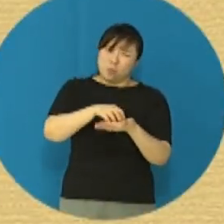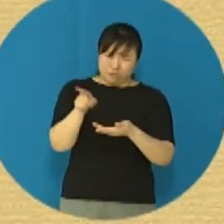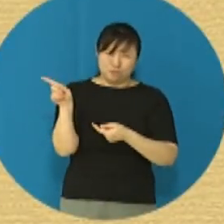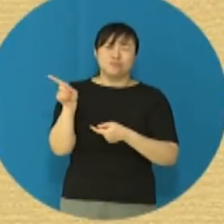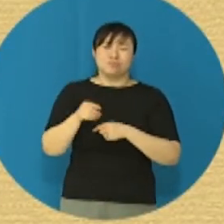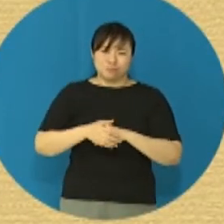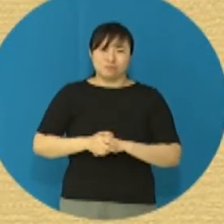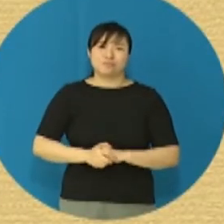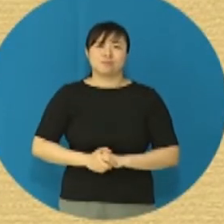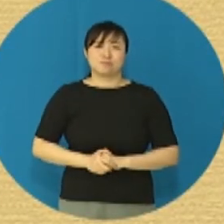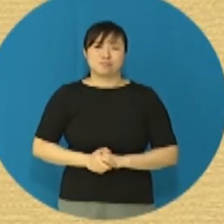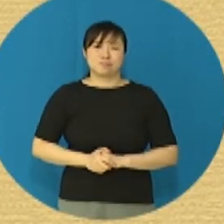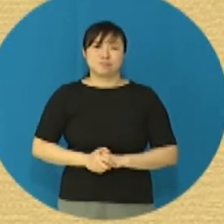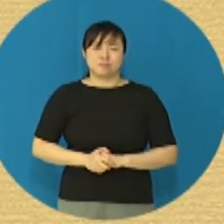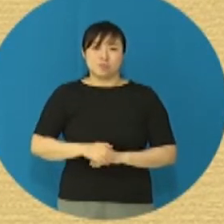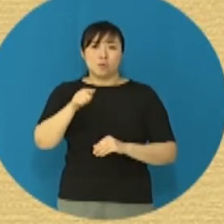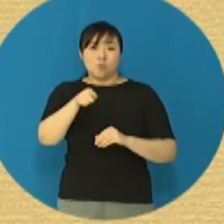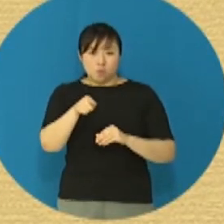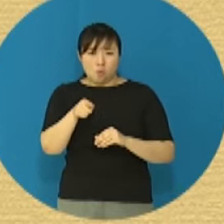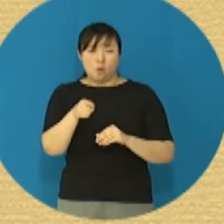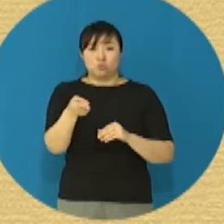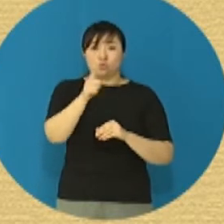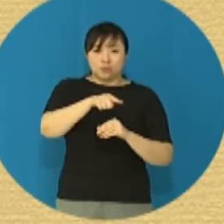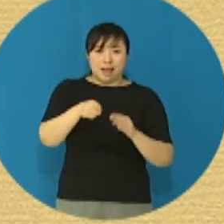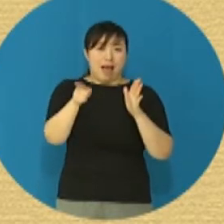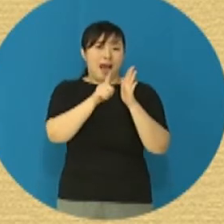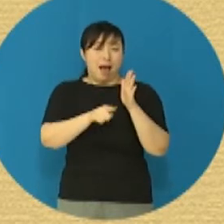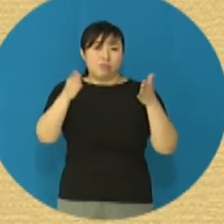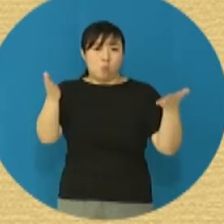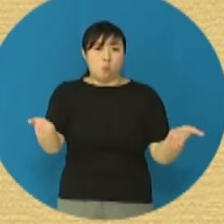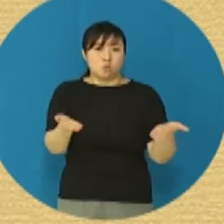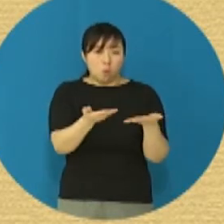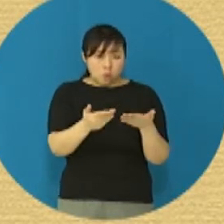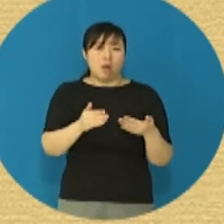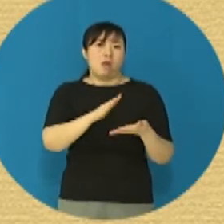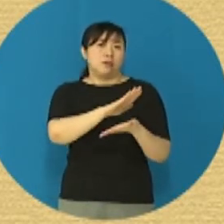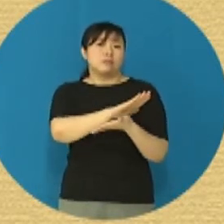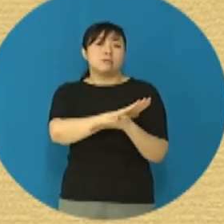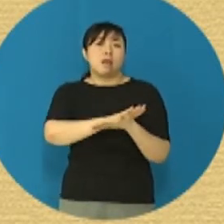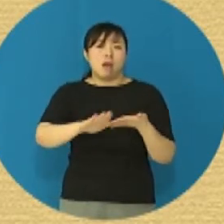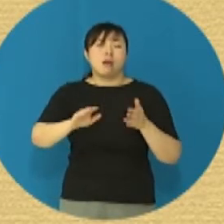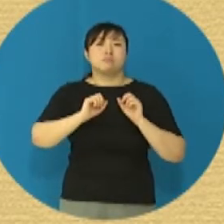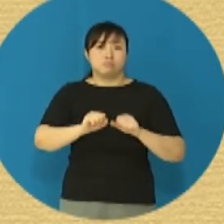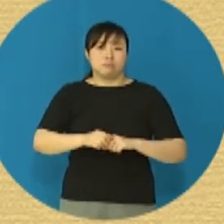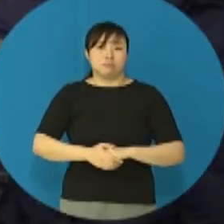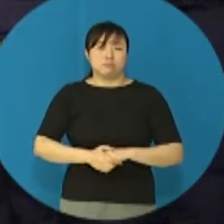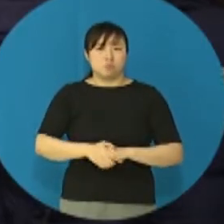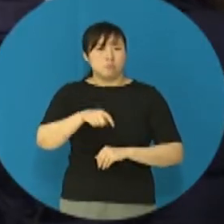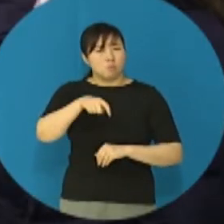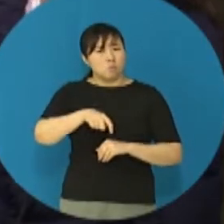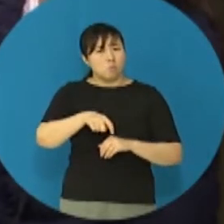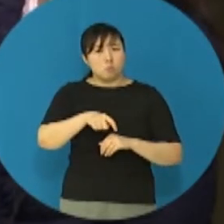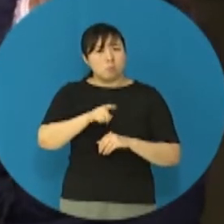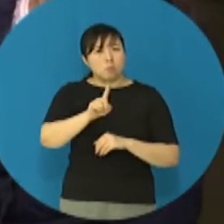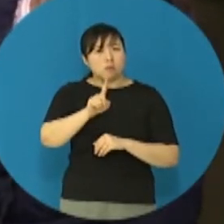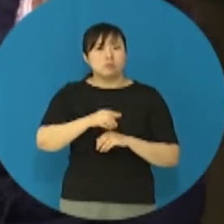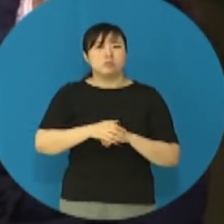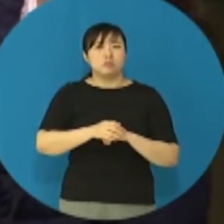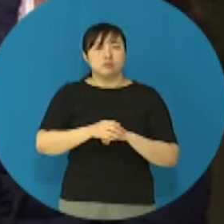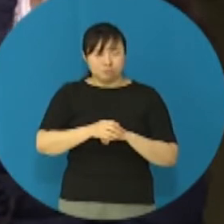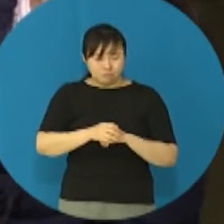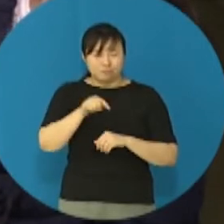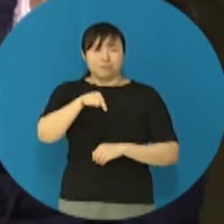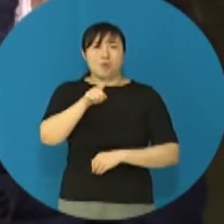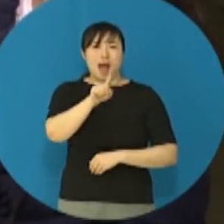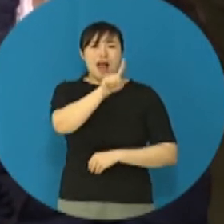れをこの反応層で処理します。 反応層っていうのはどんなところなんですか。うん、 生物が汚れ